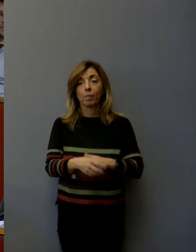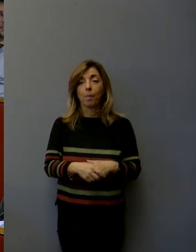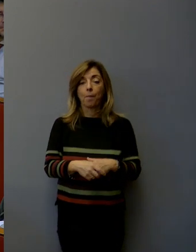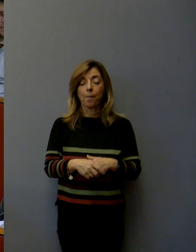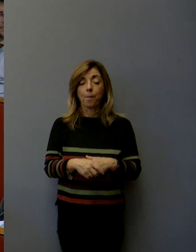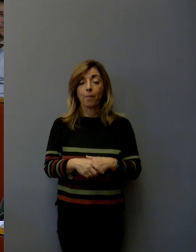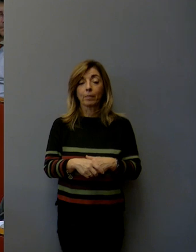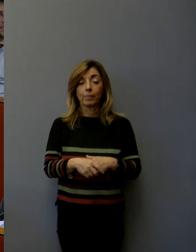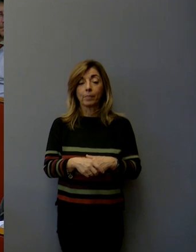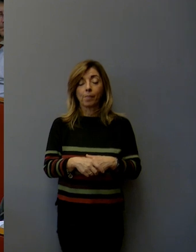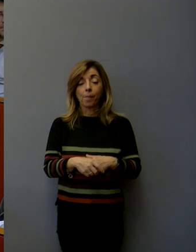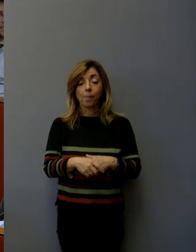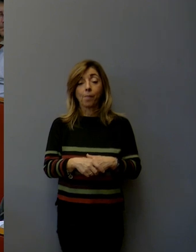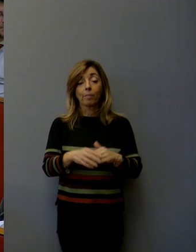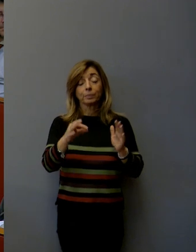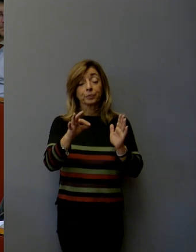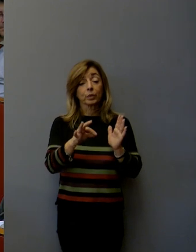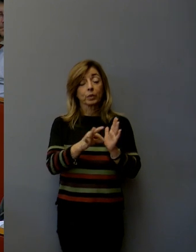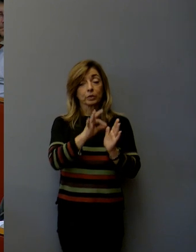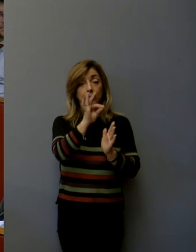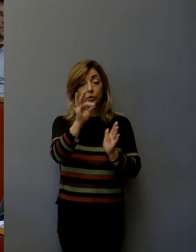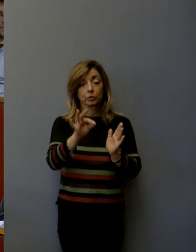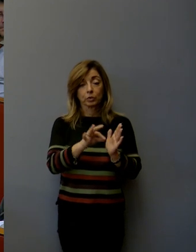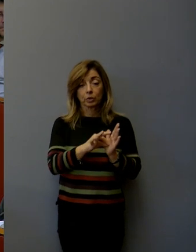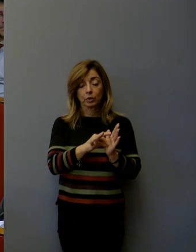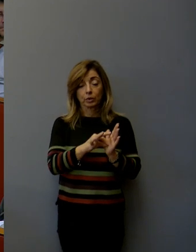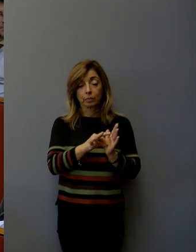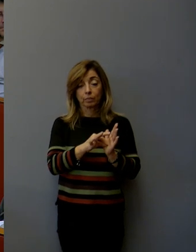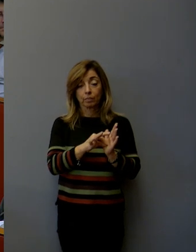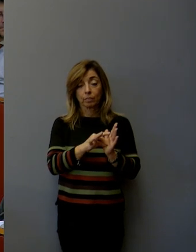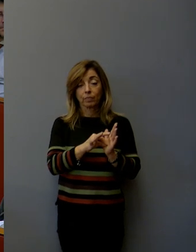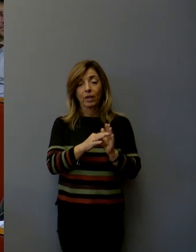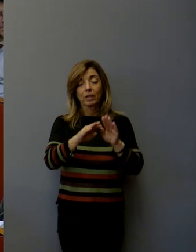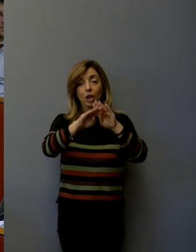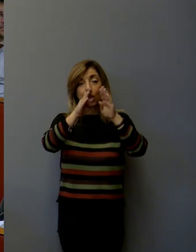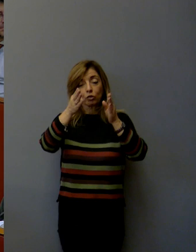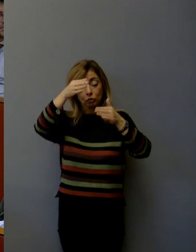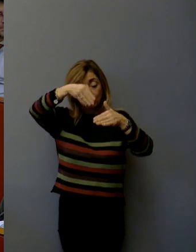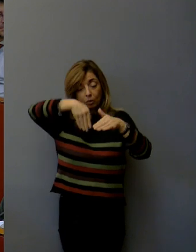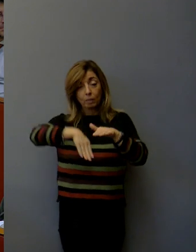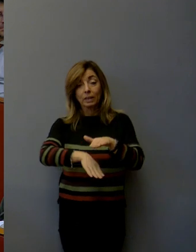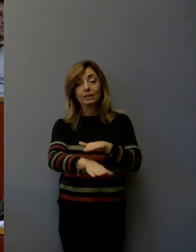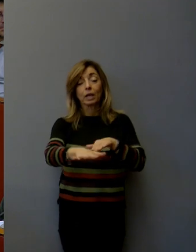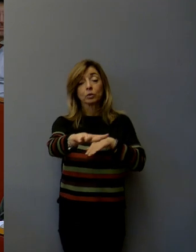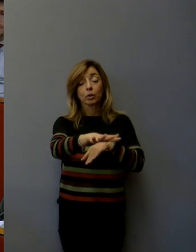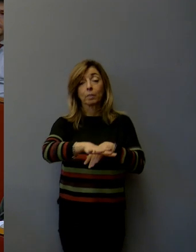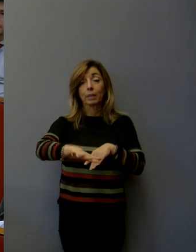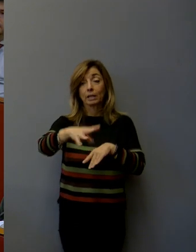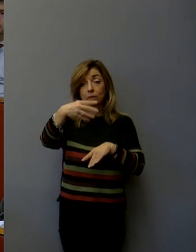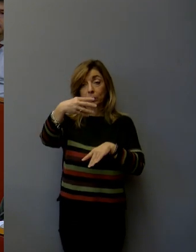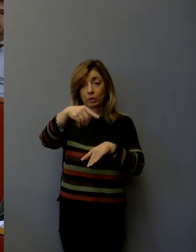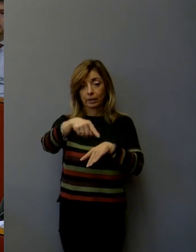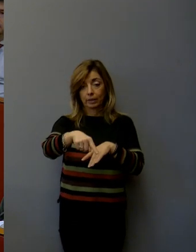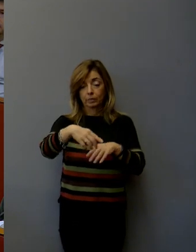è il l'ordine del giorno che attiene al sottopassaggio di piazza Montano Allora